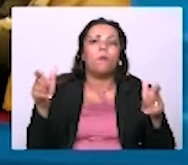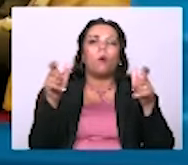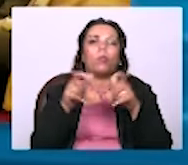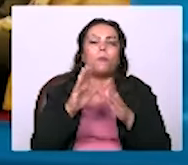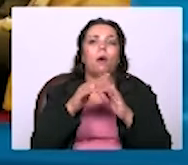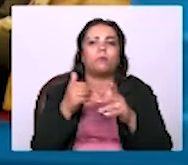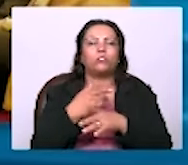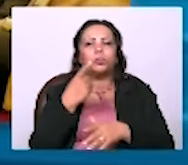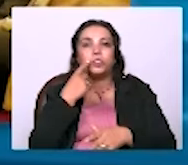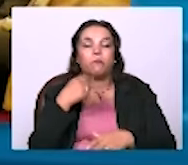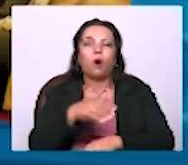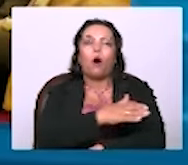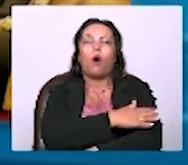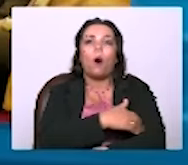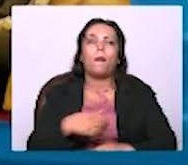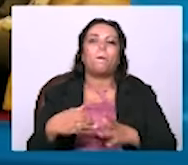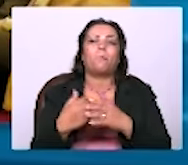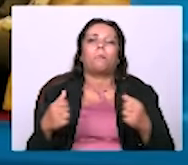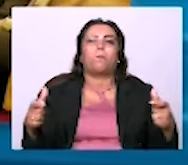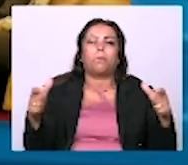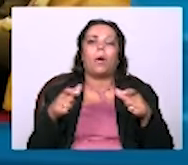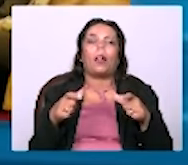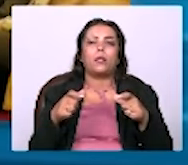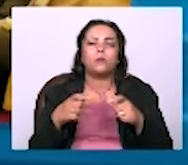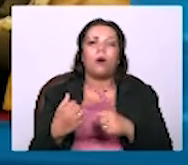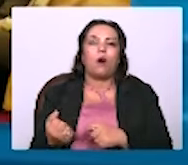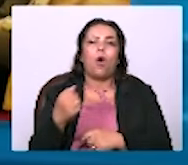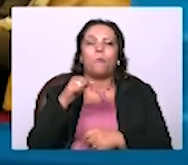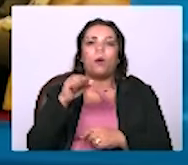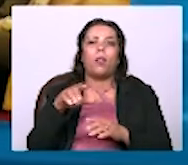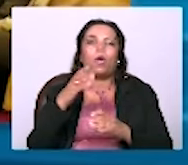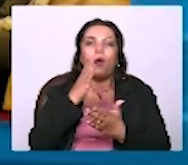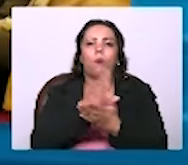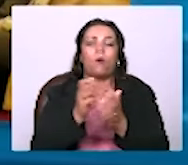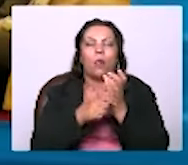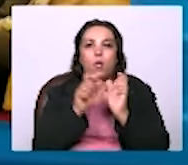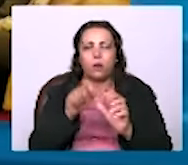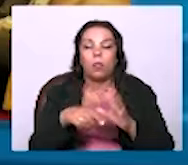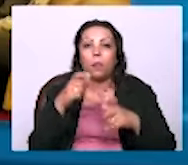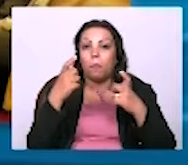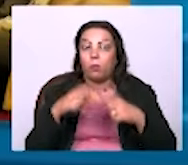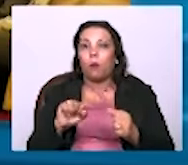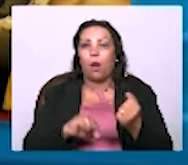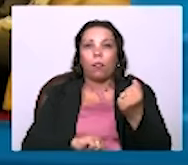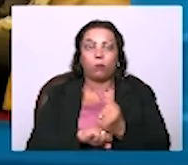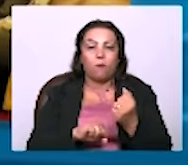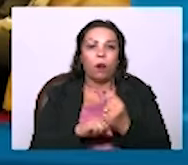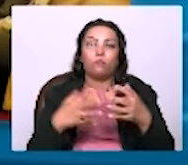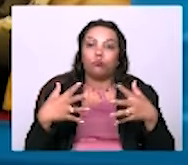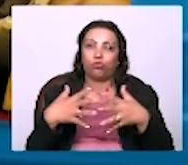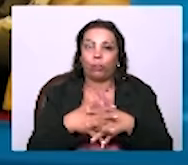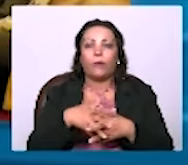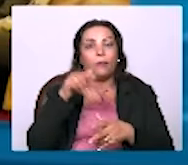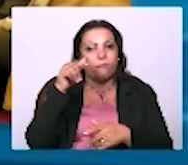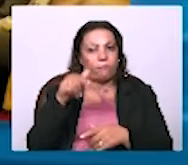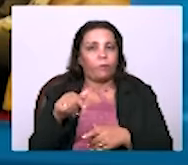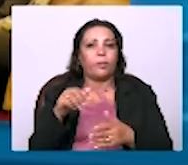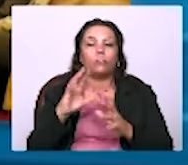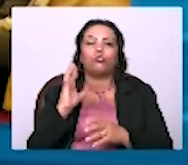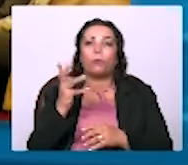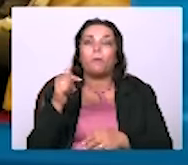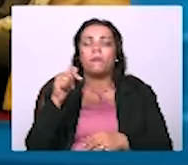المدني وعضو ايضا المجلس القومي لحقوق الانسان طبعا الدوله اعطت دفعه لمشاركه شباب في مواسات صناعه